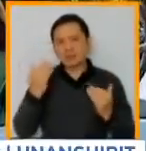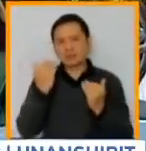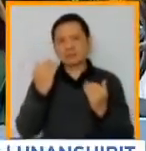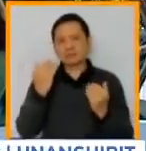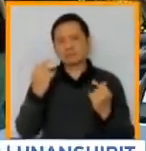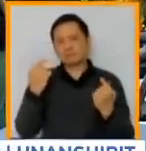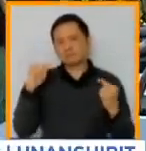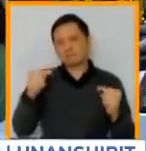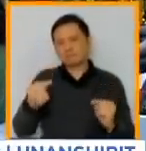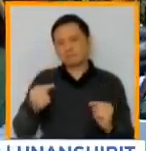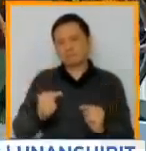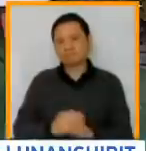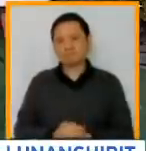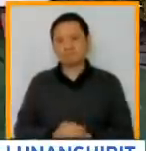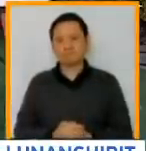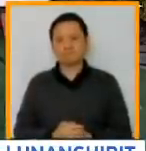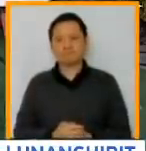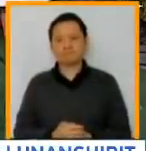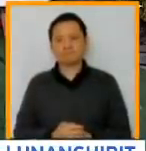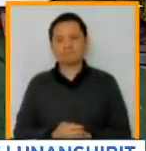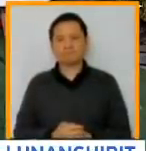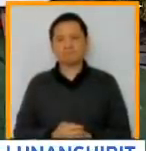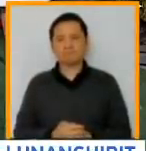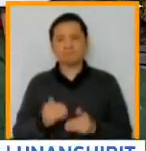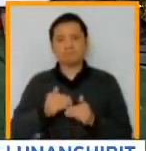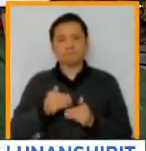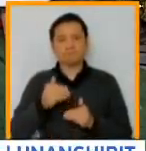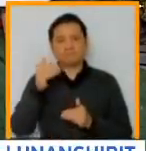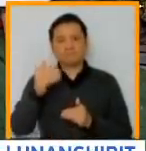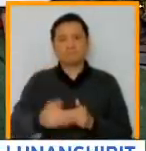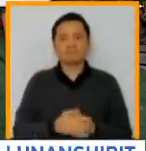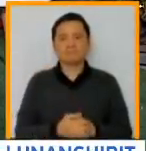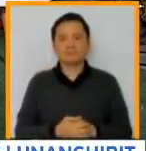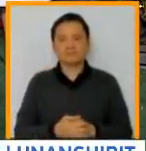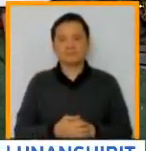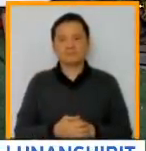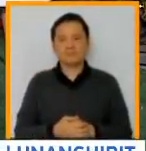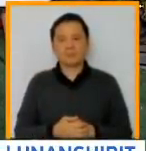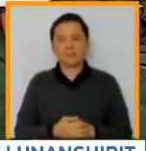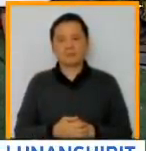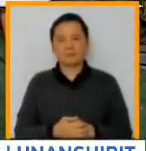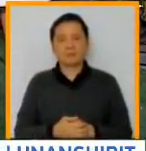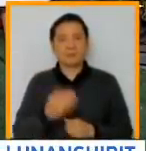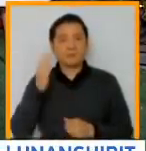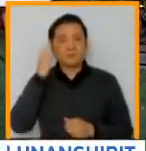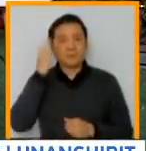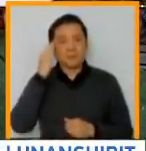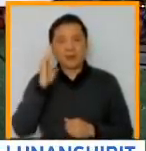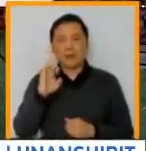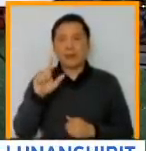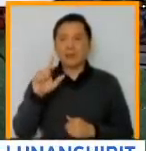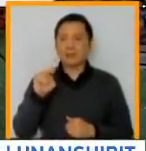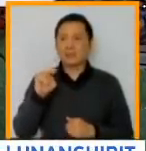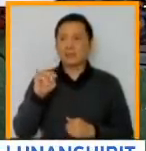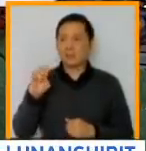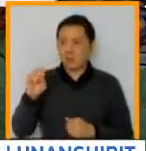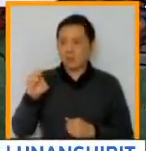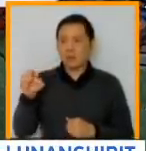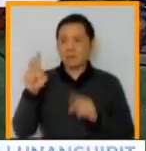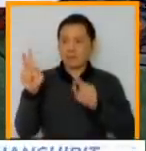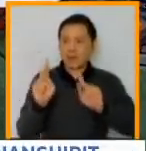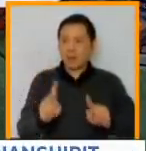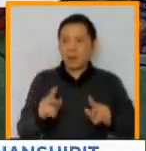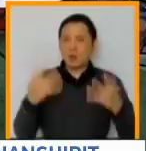Ilang beses nang kinilala bilang best islands in the world ang El Nido sa Palawan. Kaya naman, marami ang talagang napamahal sa isla. Oo, at